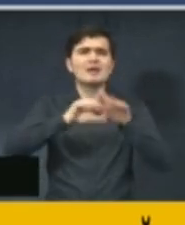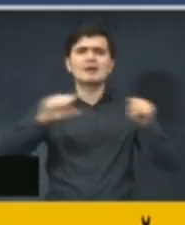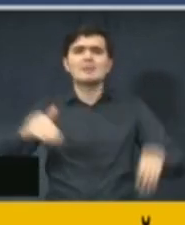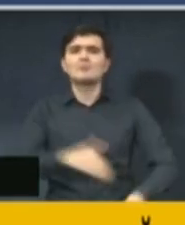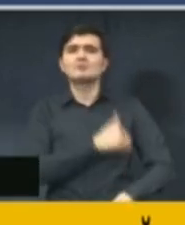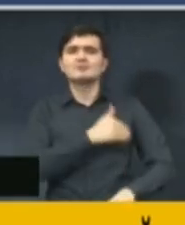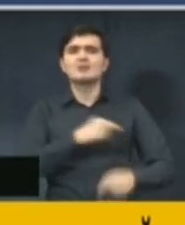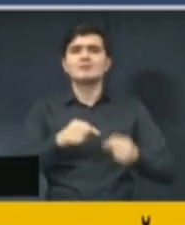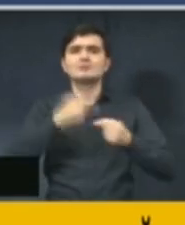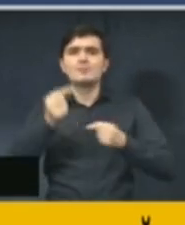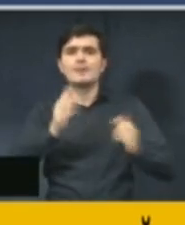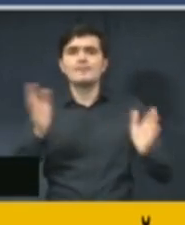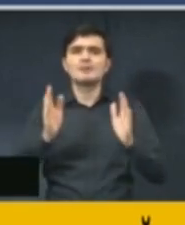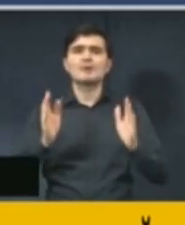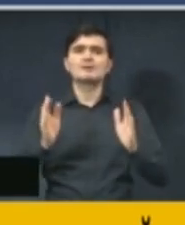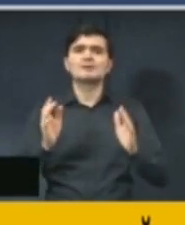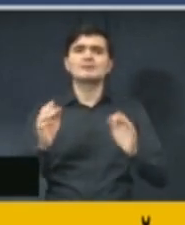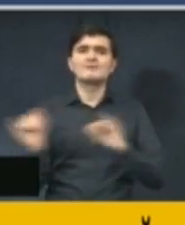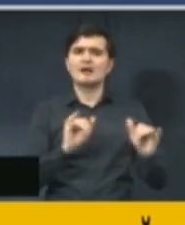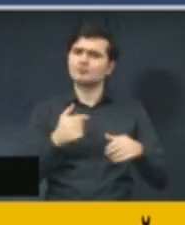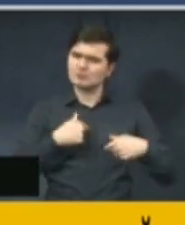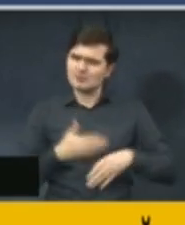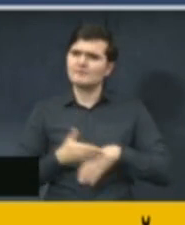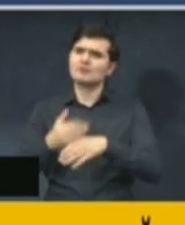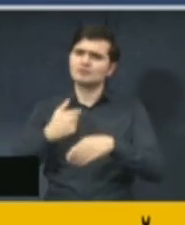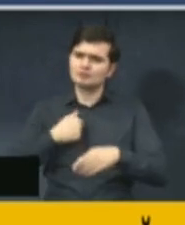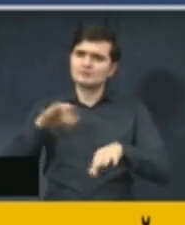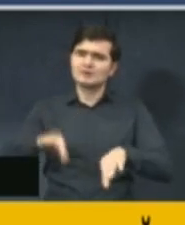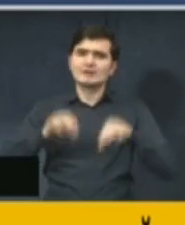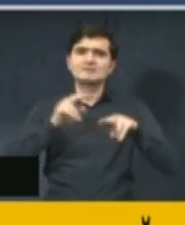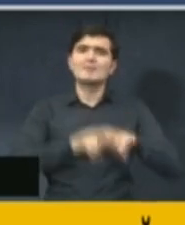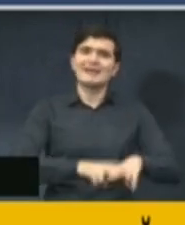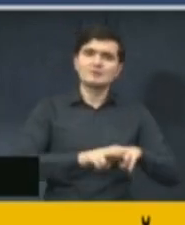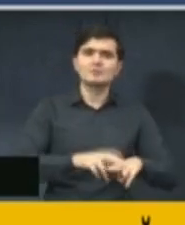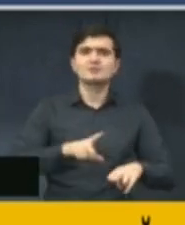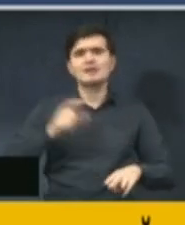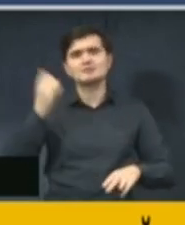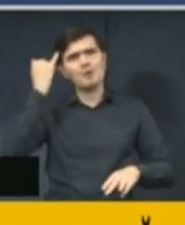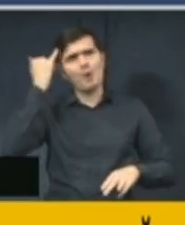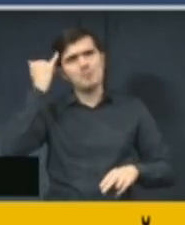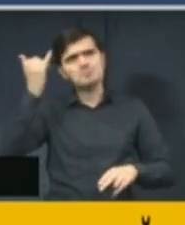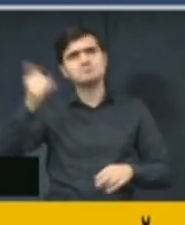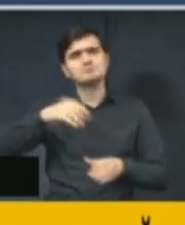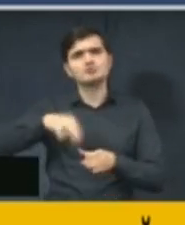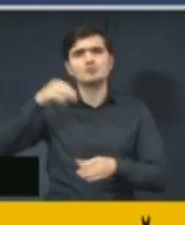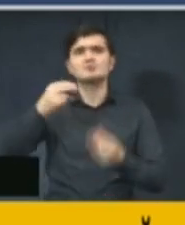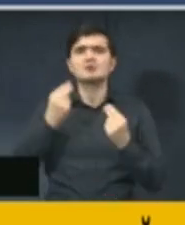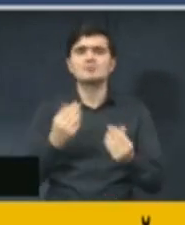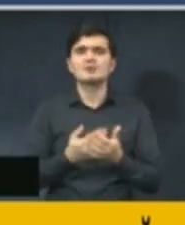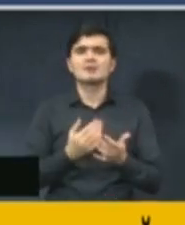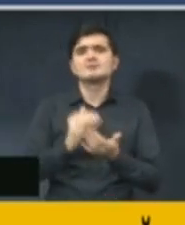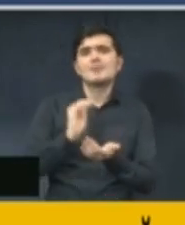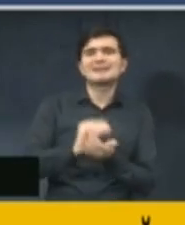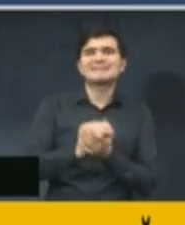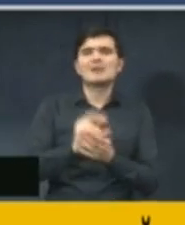de vacanță. Și vă voi ajuta și eu să găsiți resursele, dar cred că este o soluție bună ca să putem să ținem sub